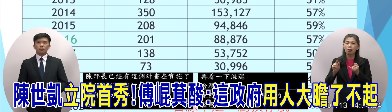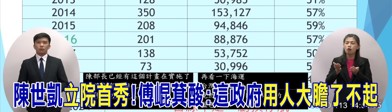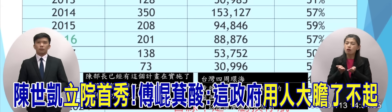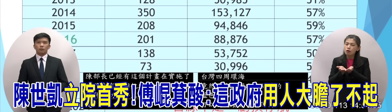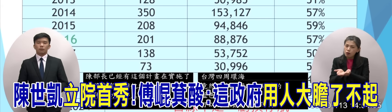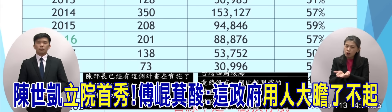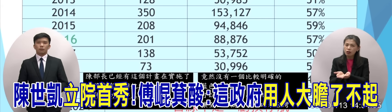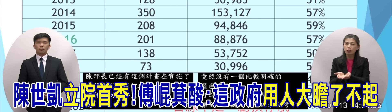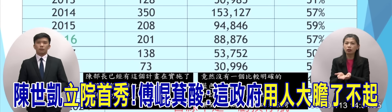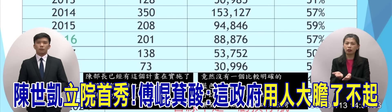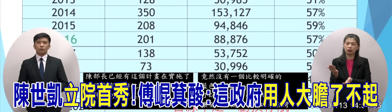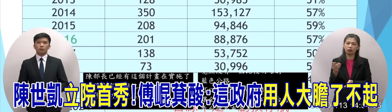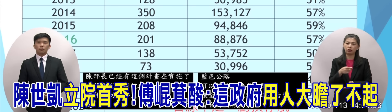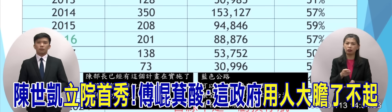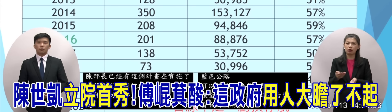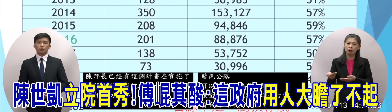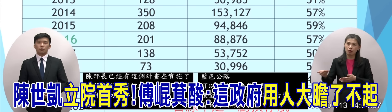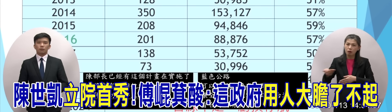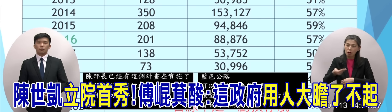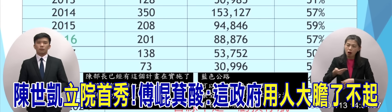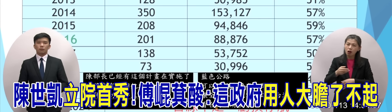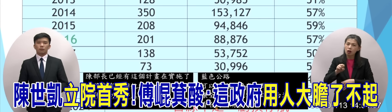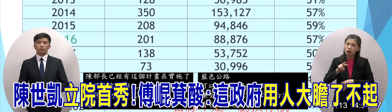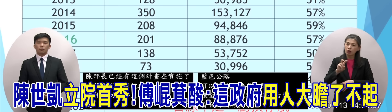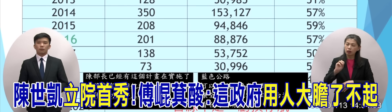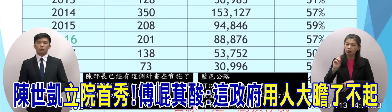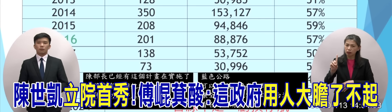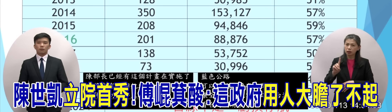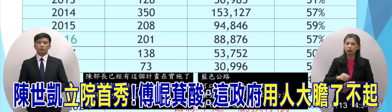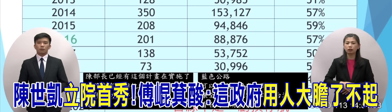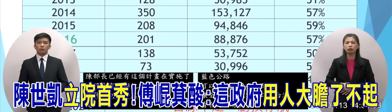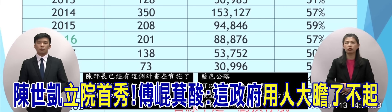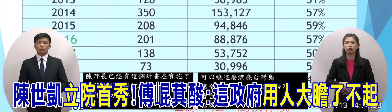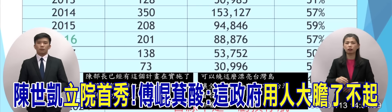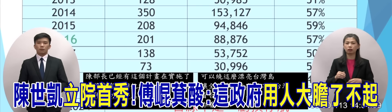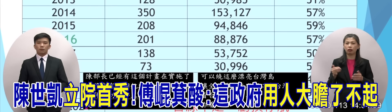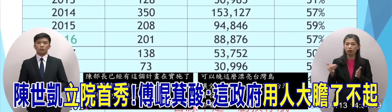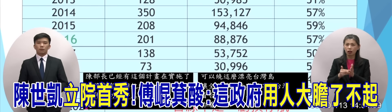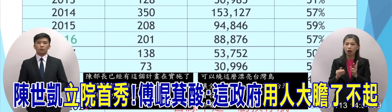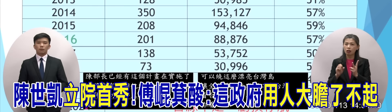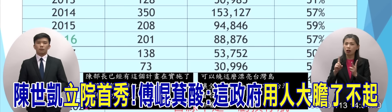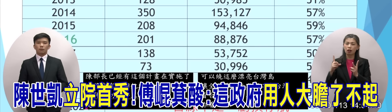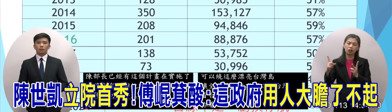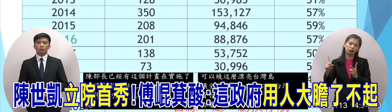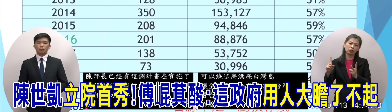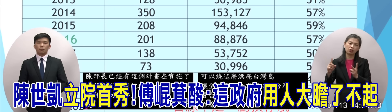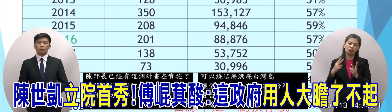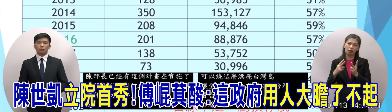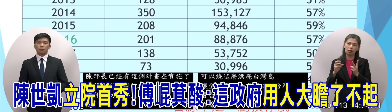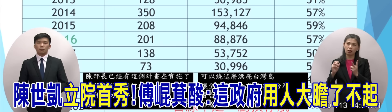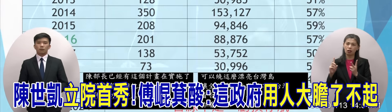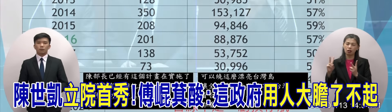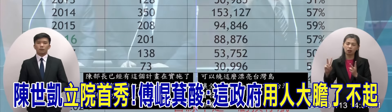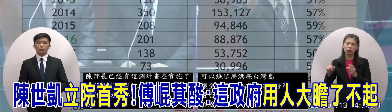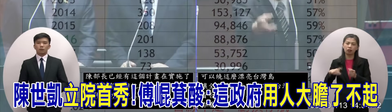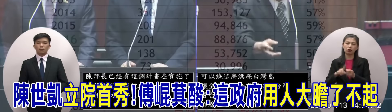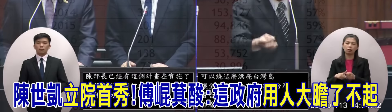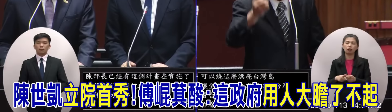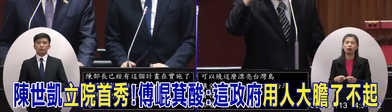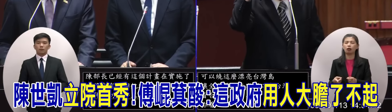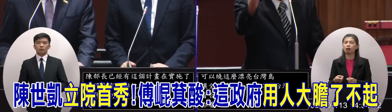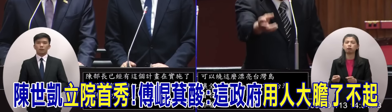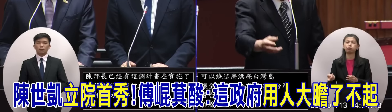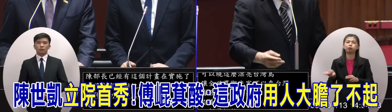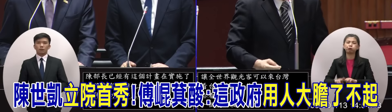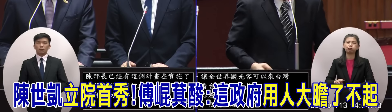2001到2016年都还201班，到2021年就不完了。政府没有关心，没有救